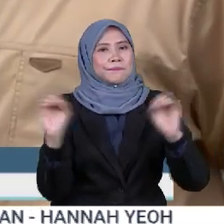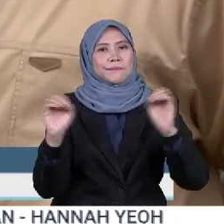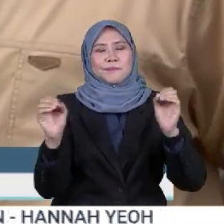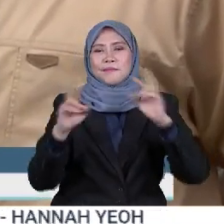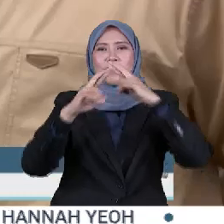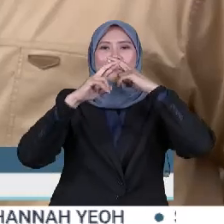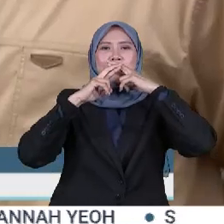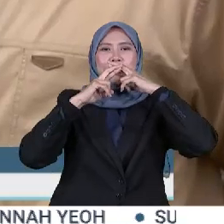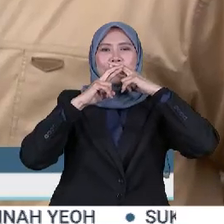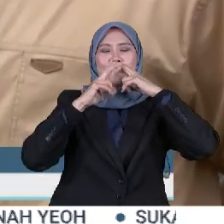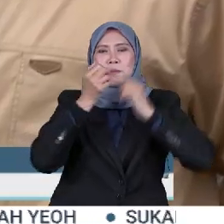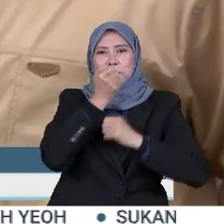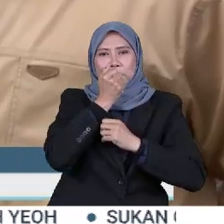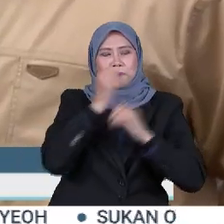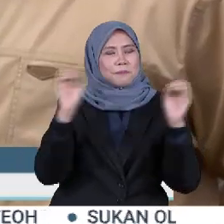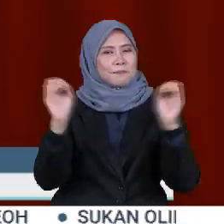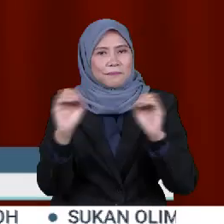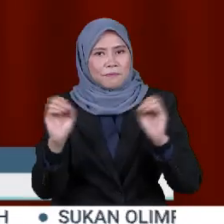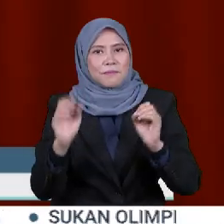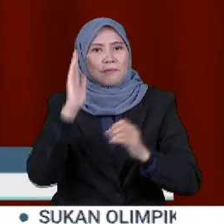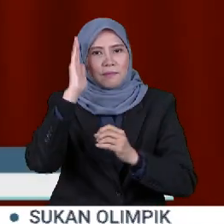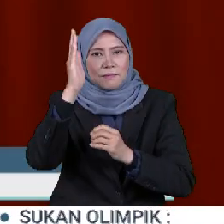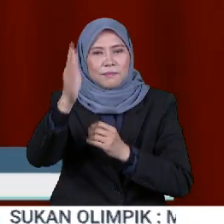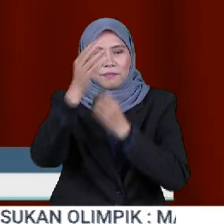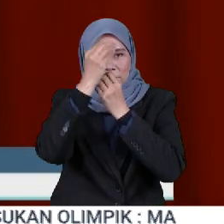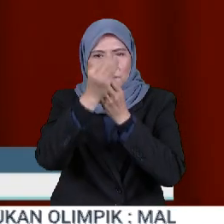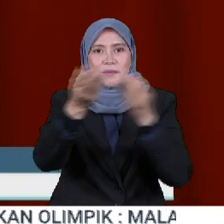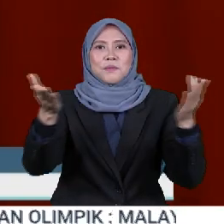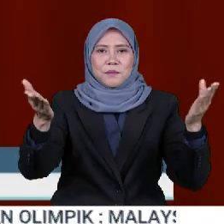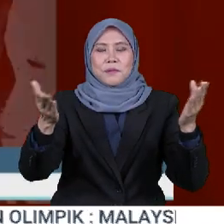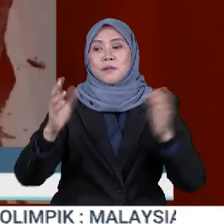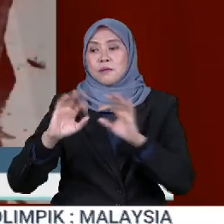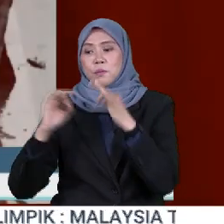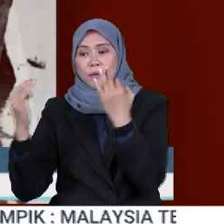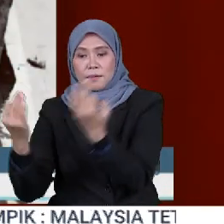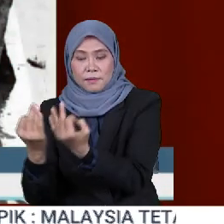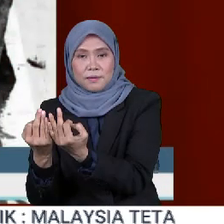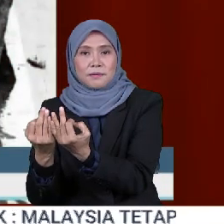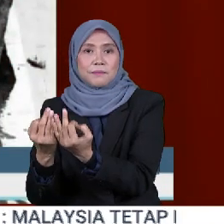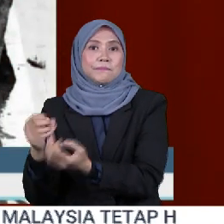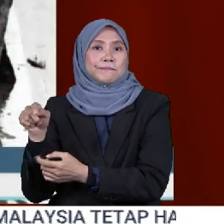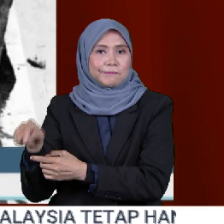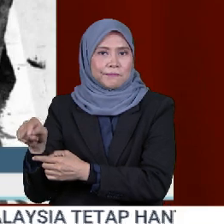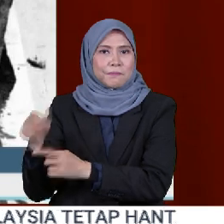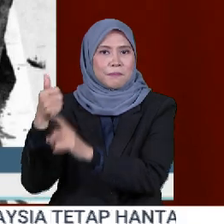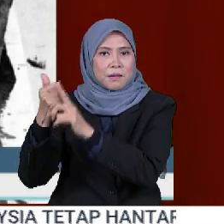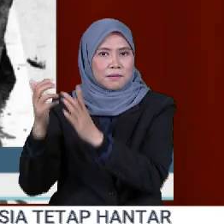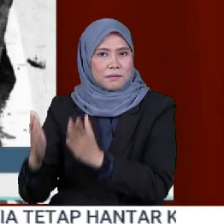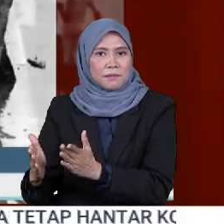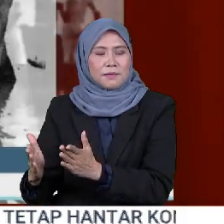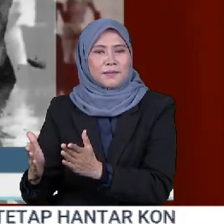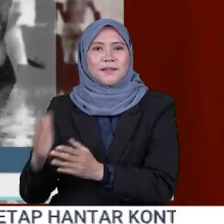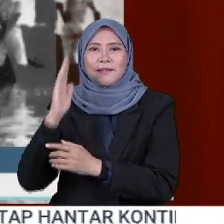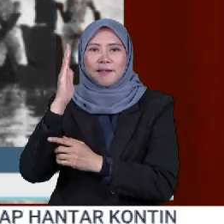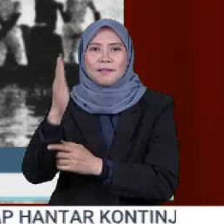lagi. Saya percaya keluarga-keluarga mangsa itu sendiri